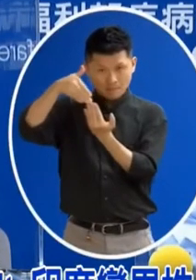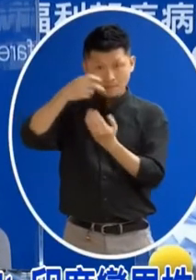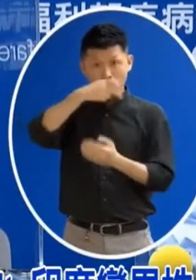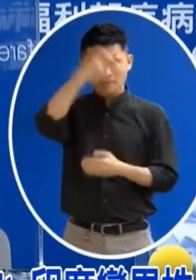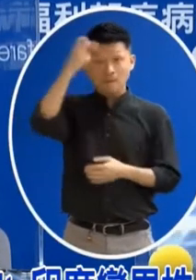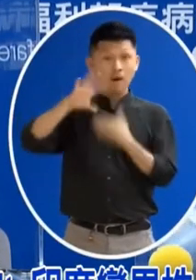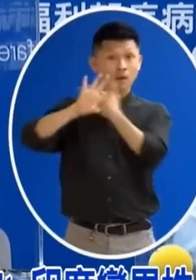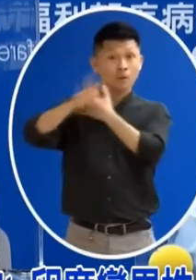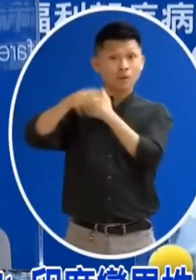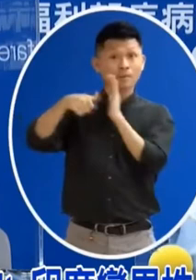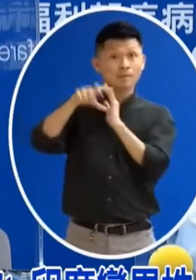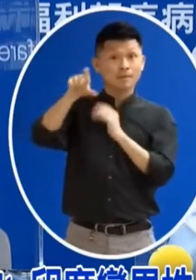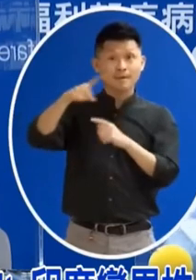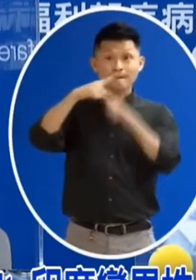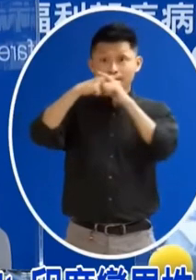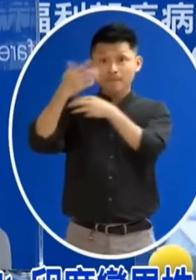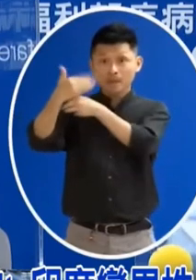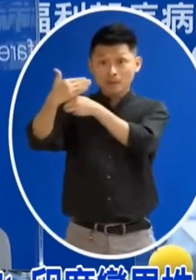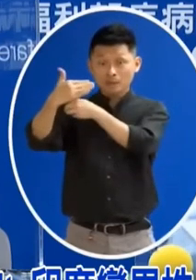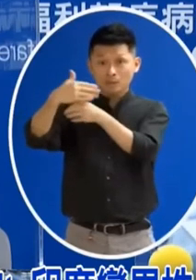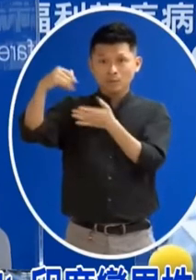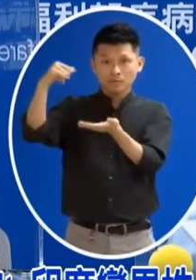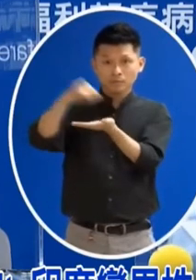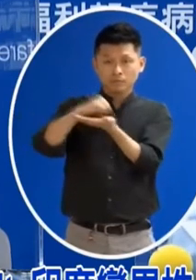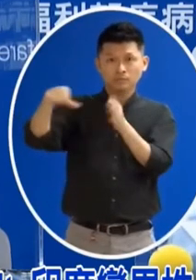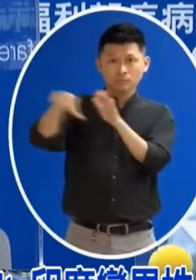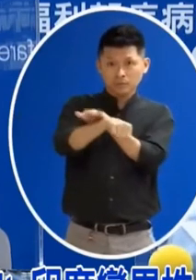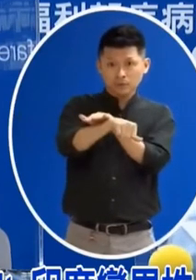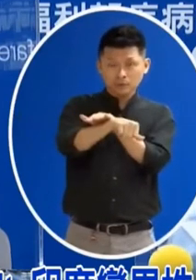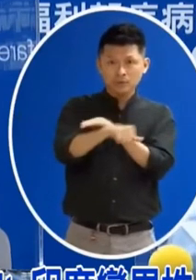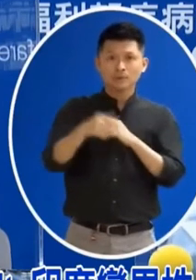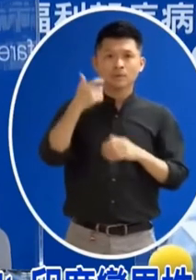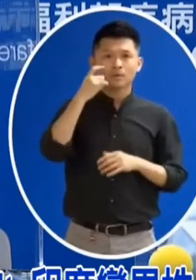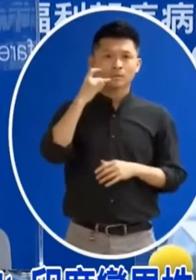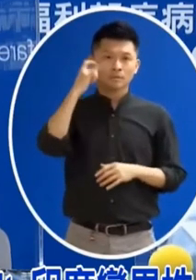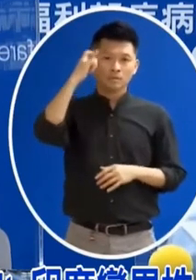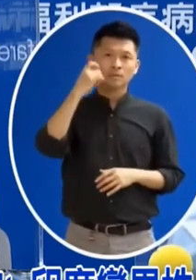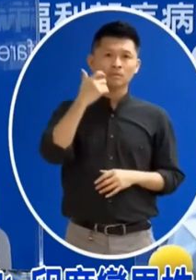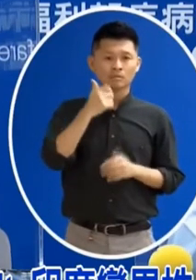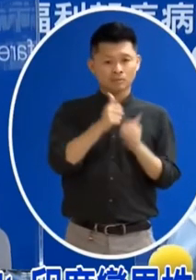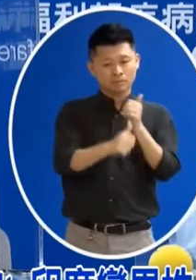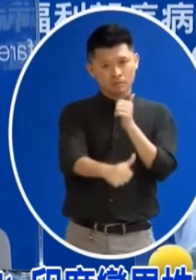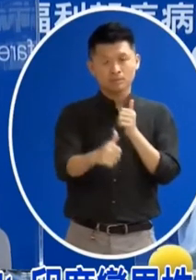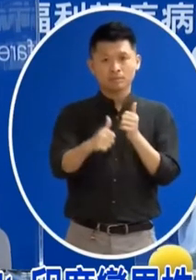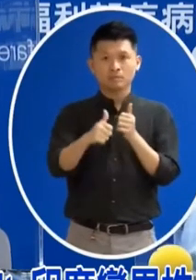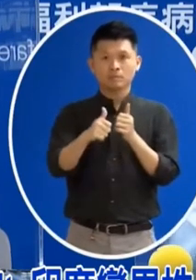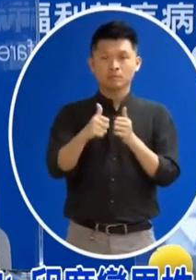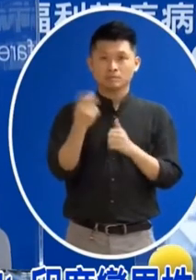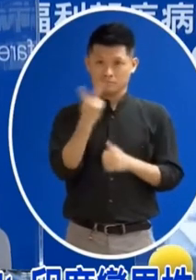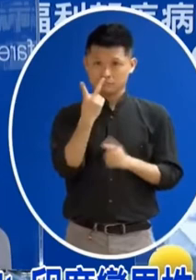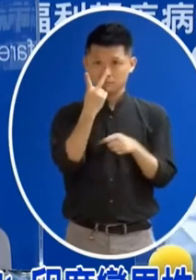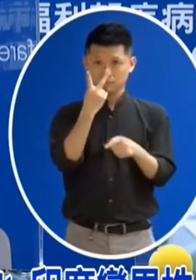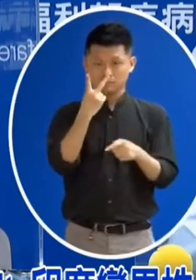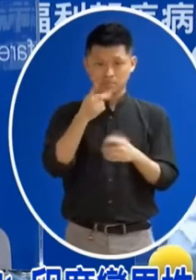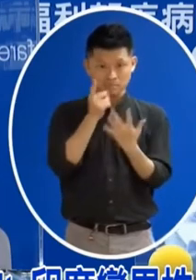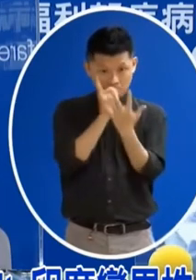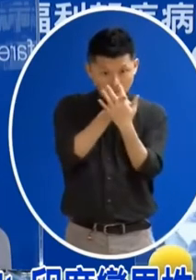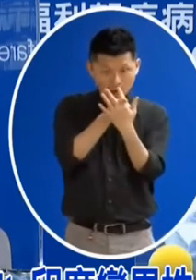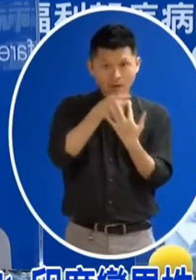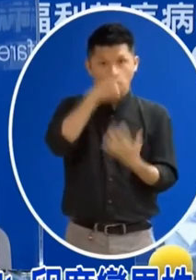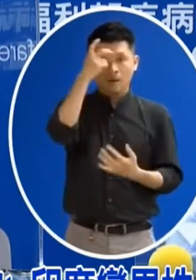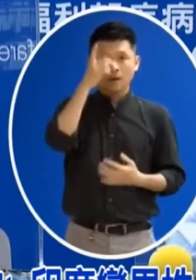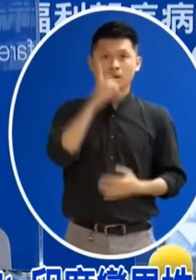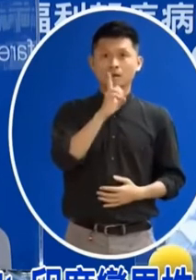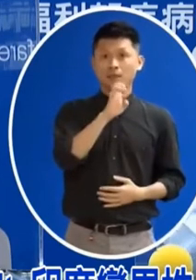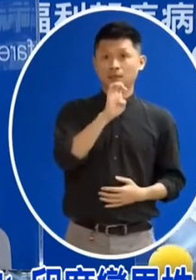从秘鲁入境的有祖孙两人，那基因的定序是 Delta 的病毒 Delta 的变异